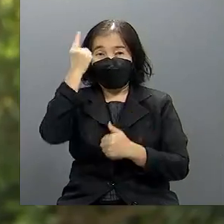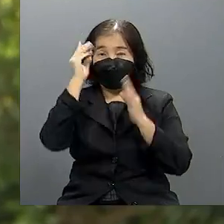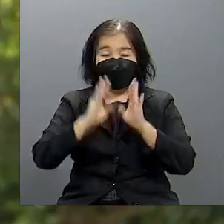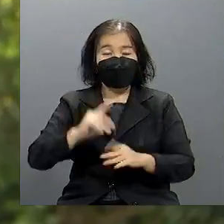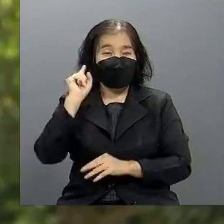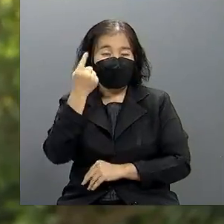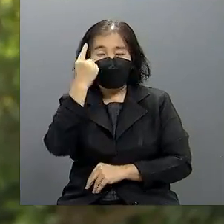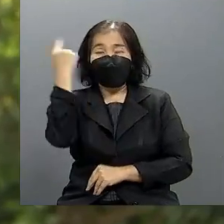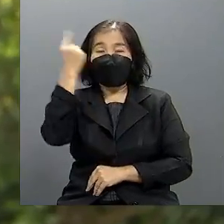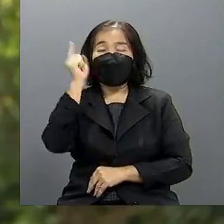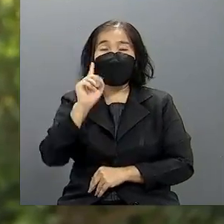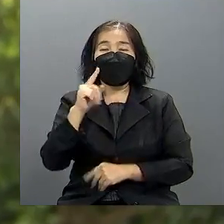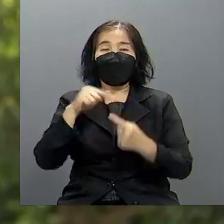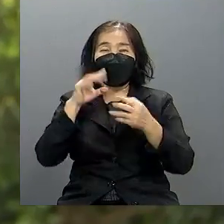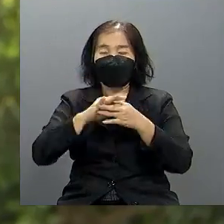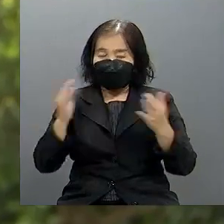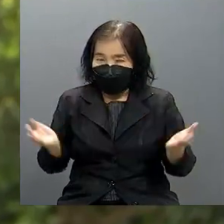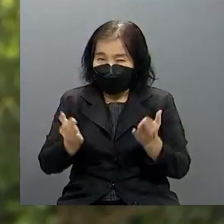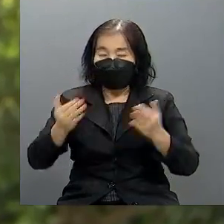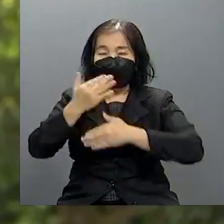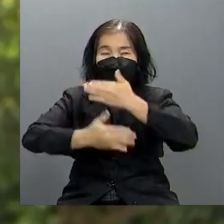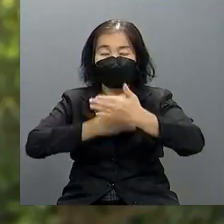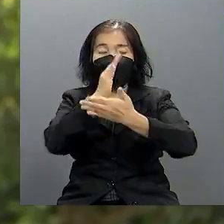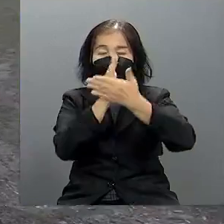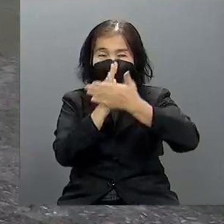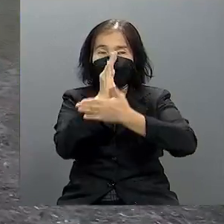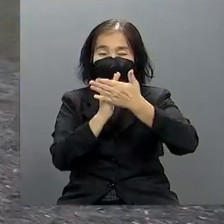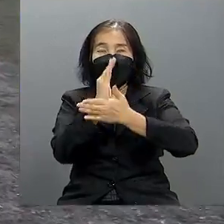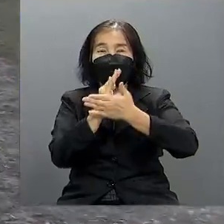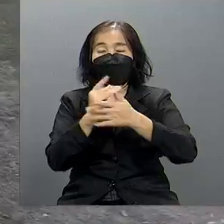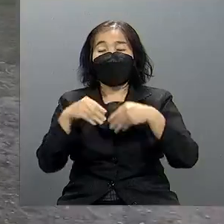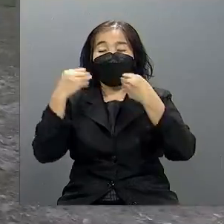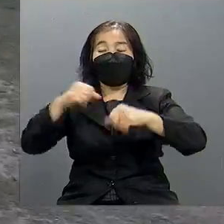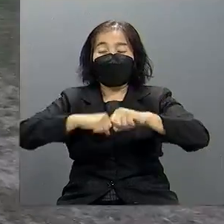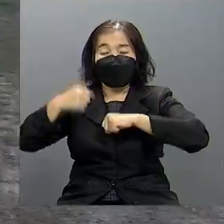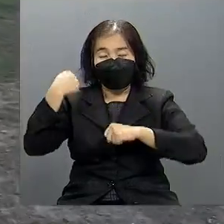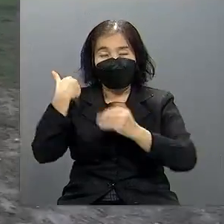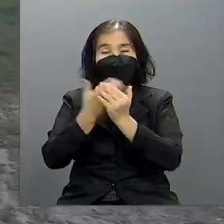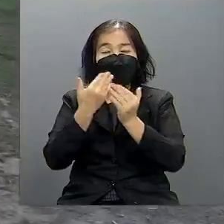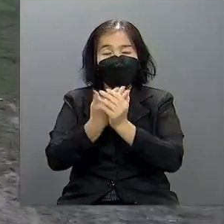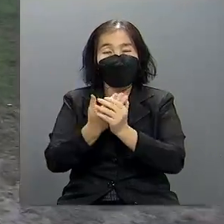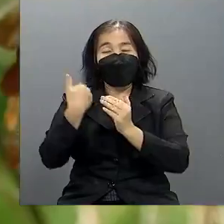ที่เน้นส่งเสริมการท่องเที่ยวในชุมชนนะคะให้ชุมชนมีรายได้